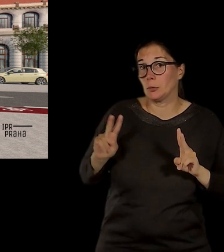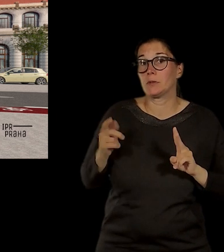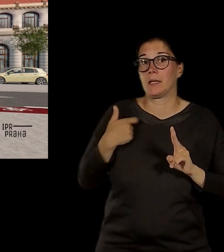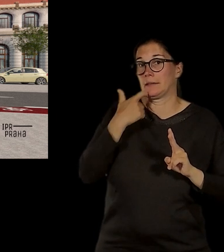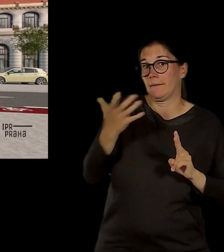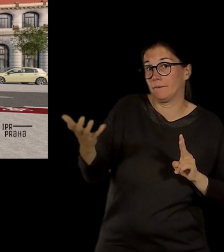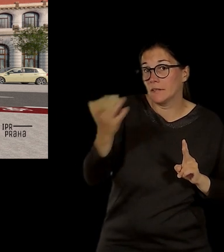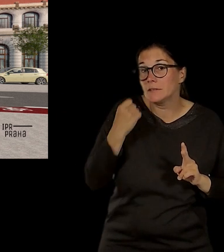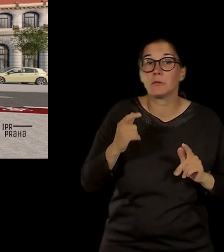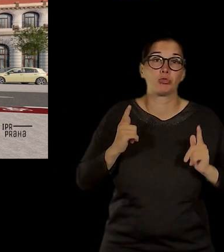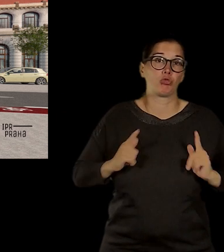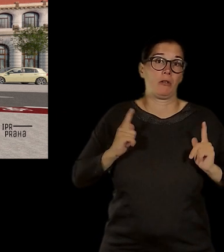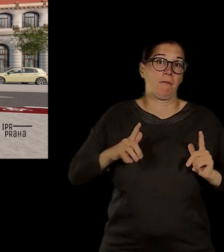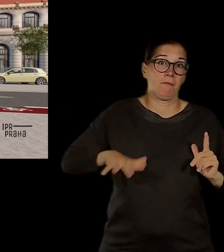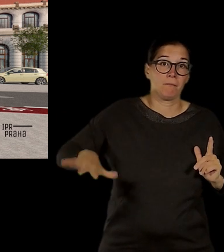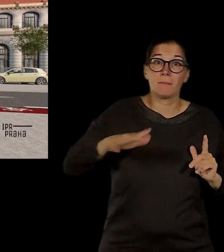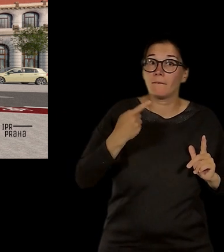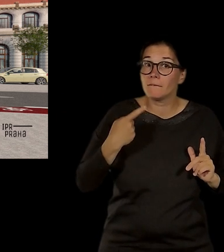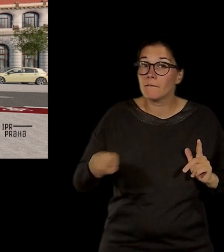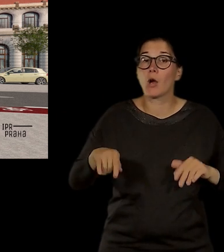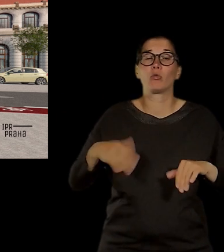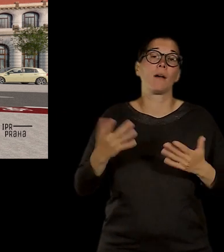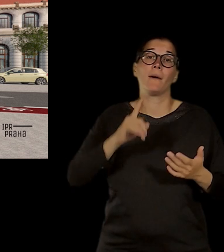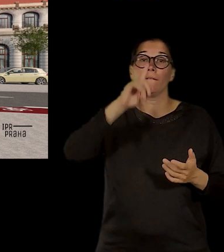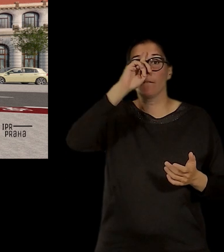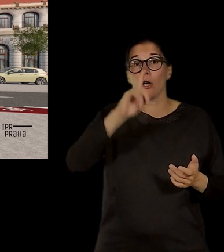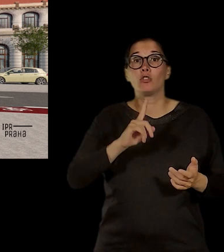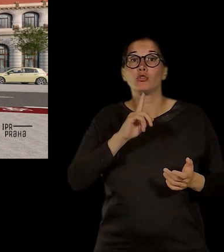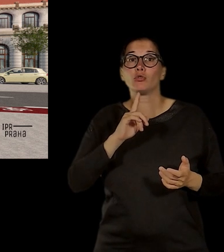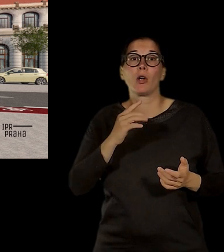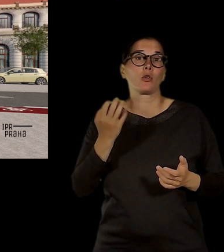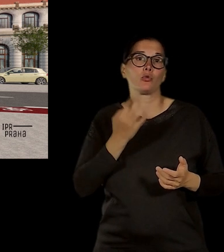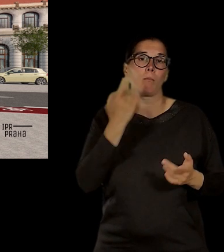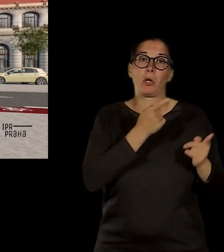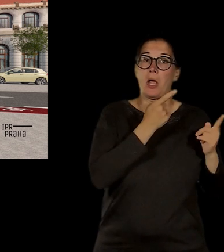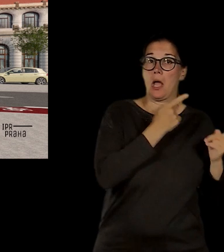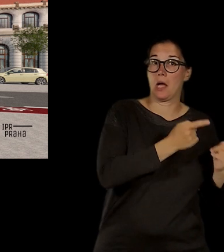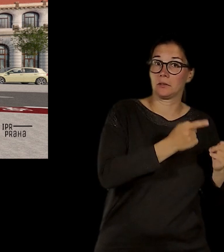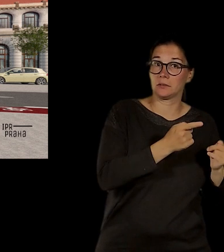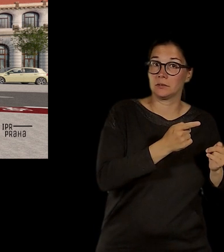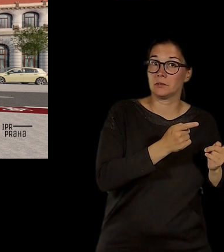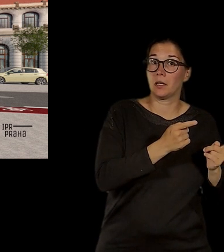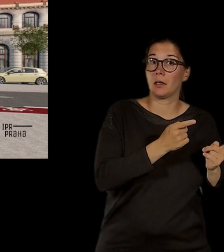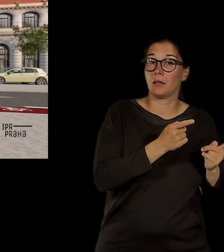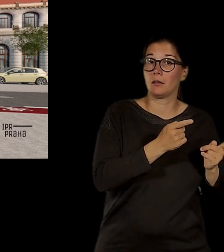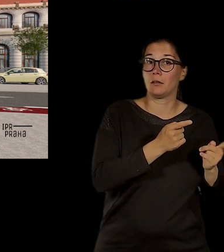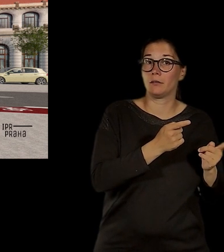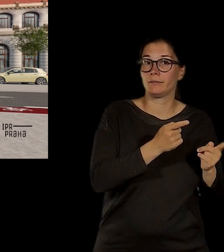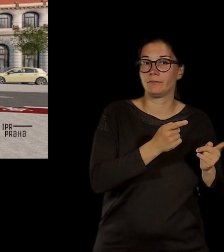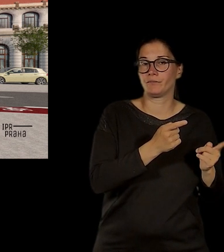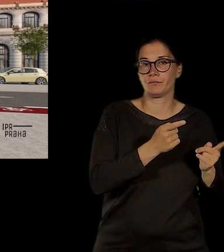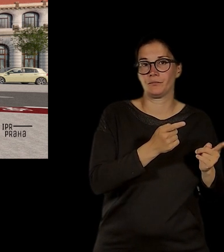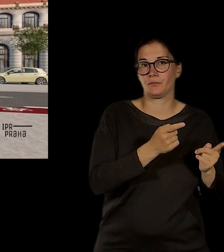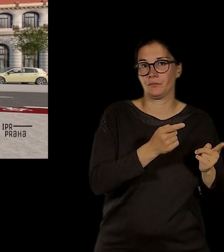vyzvednout, nebo když půjdete večer z nějaké kulturní akce, která probíhala